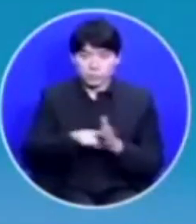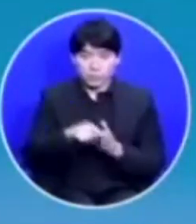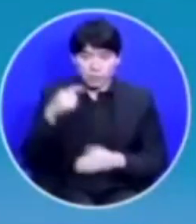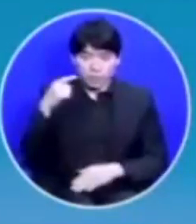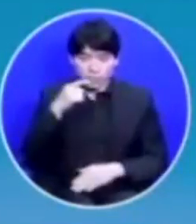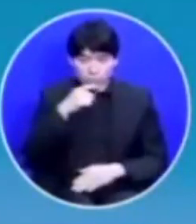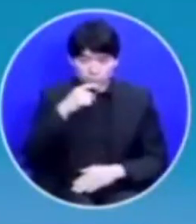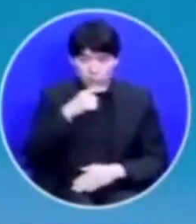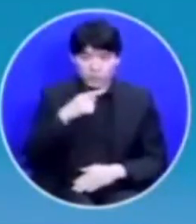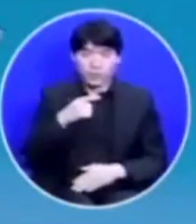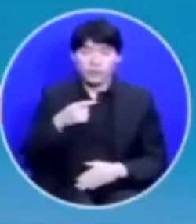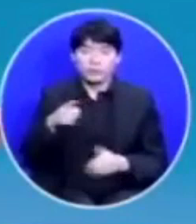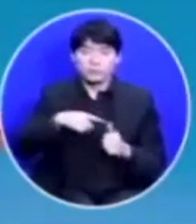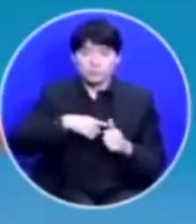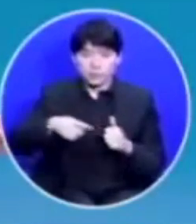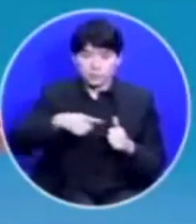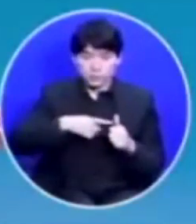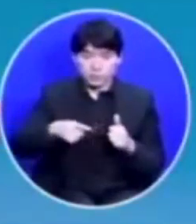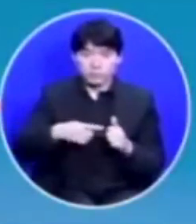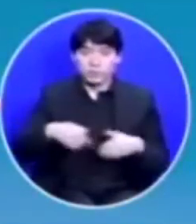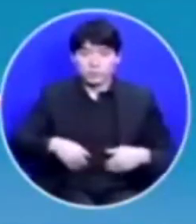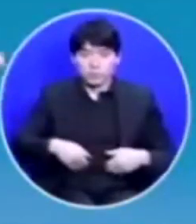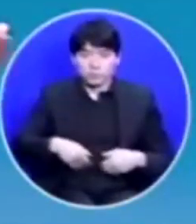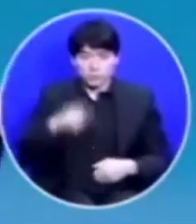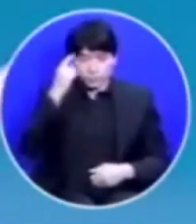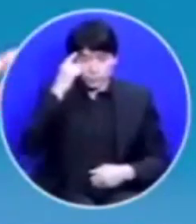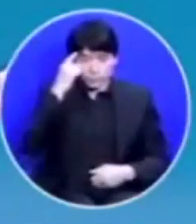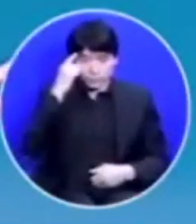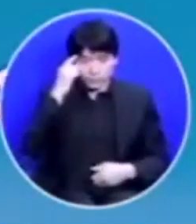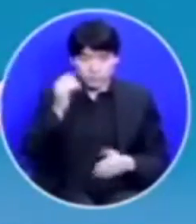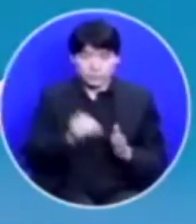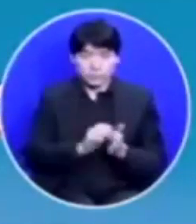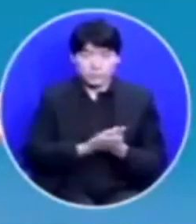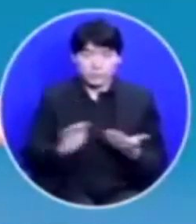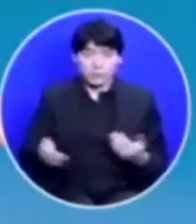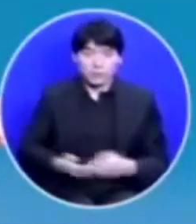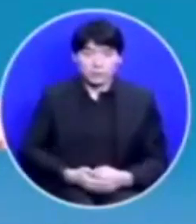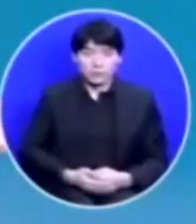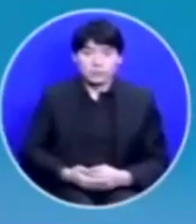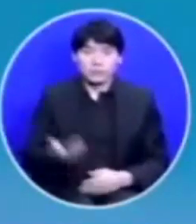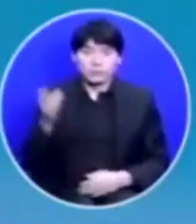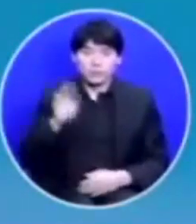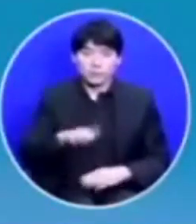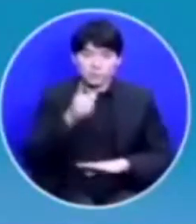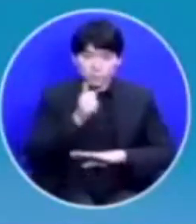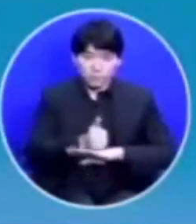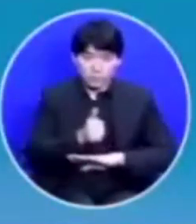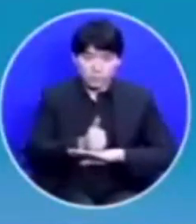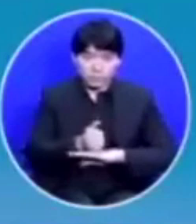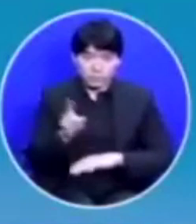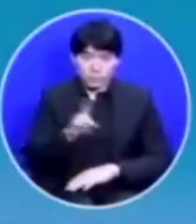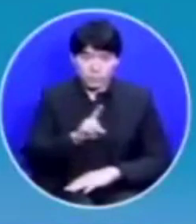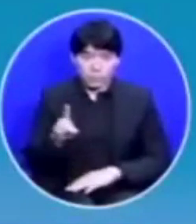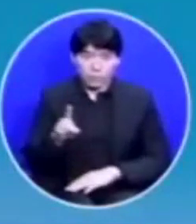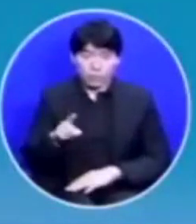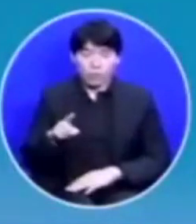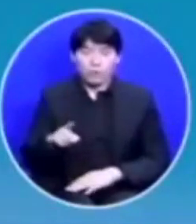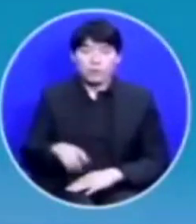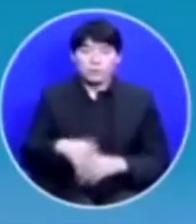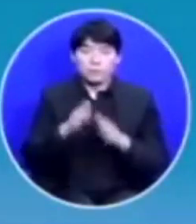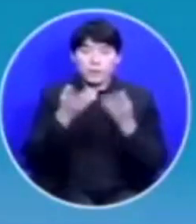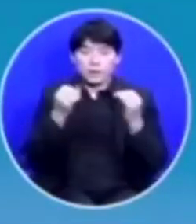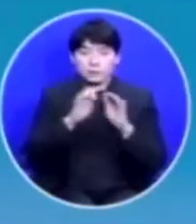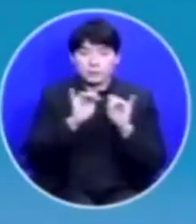그러나 그렇게 해서 결과가 무엇인가 하고 보면 아는 사람들의 마음에 부모에게 한 상처를 가지고